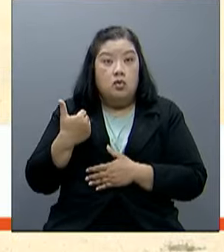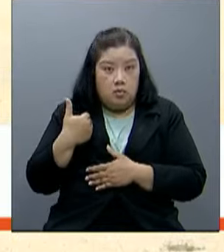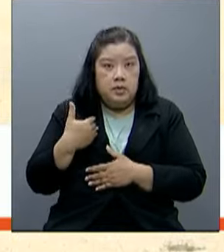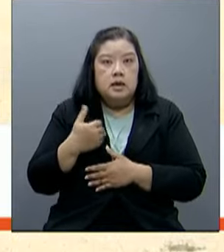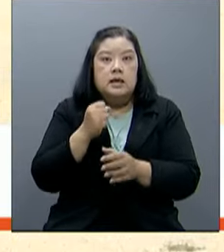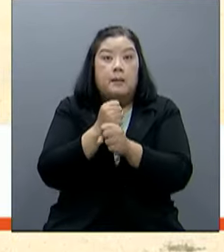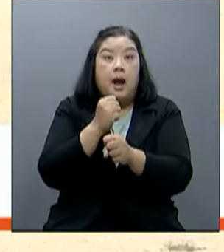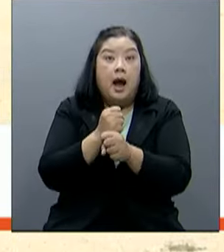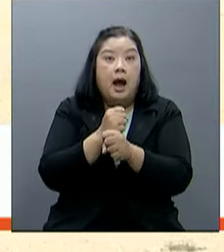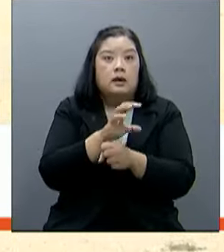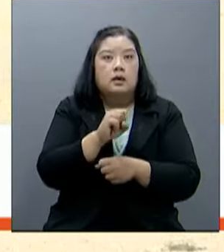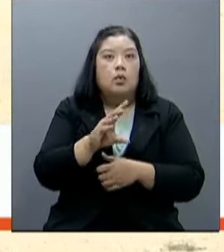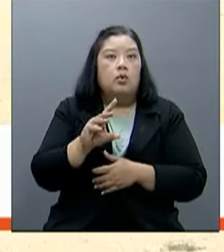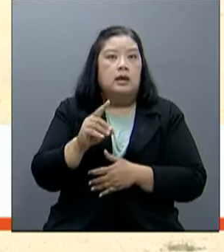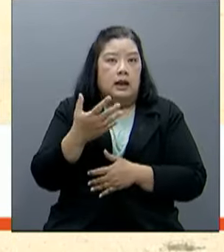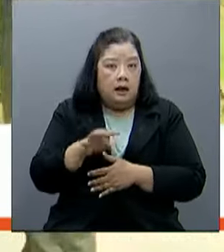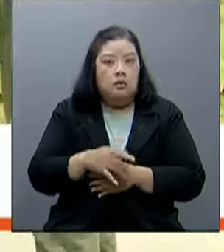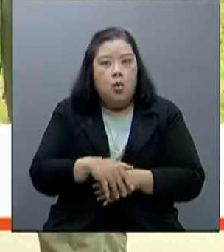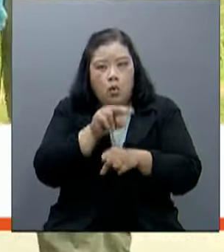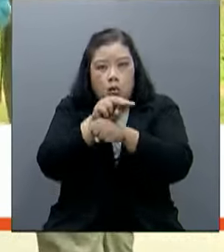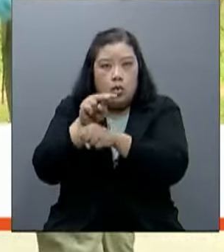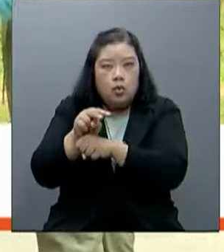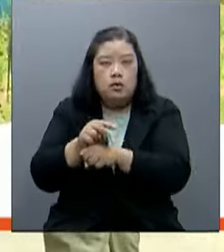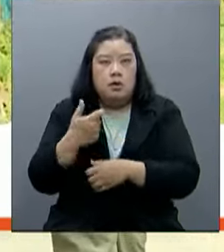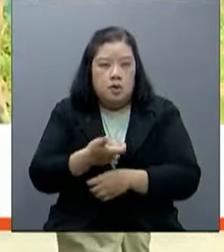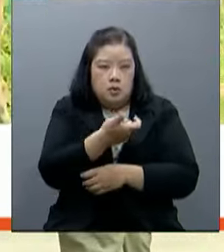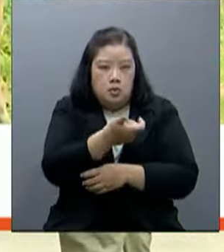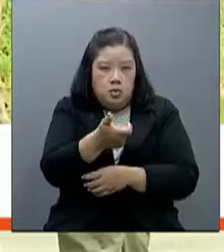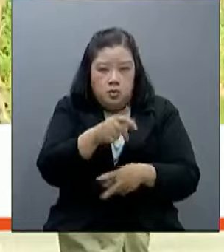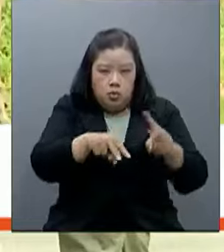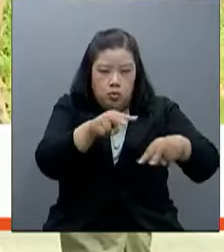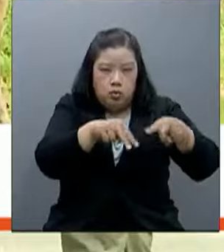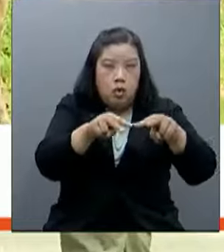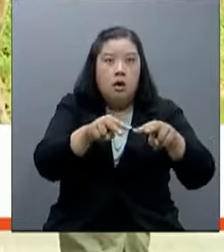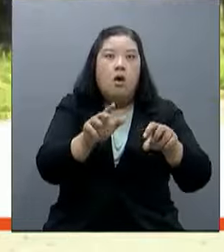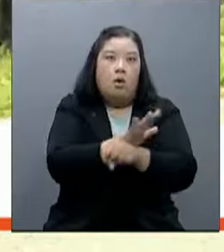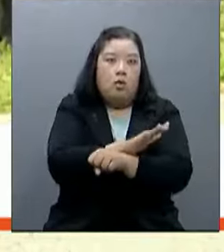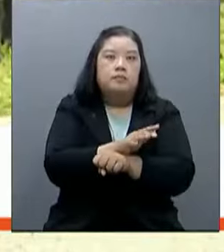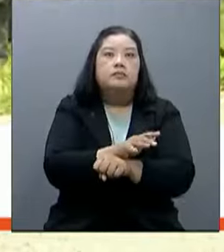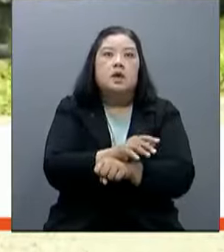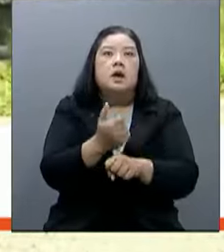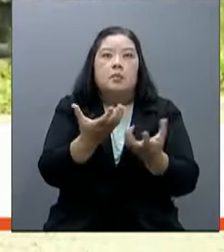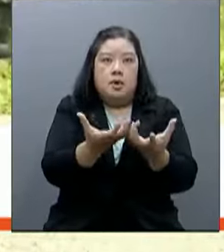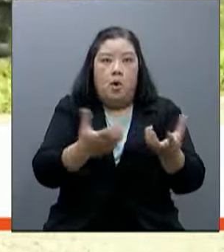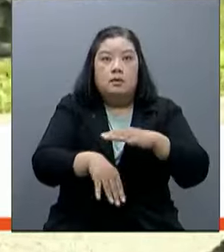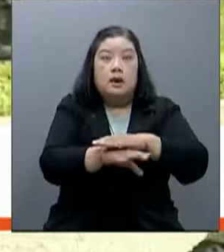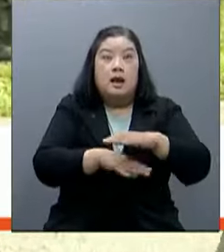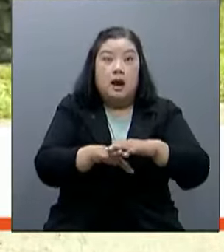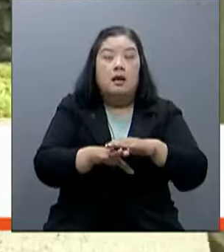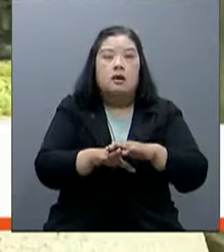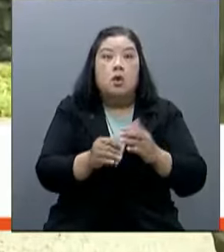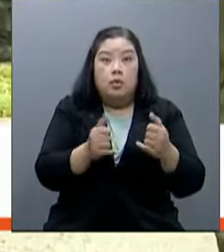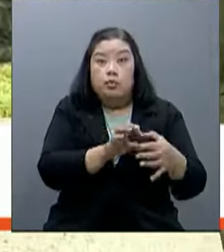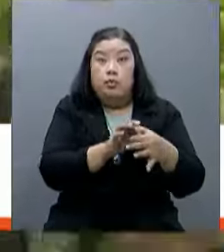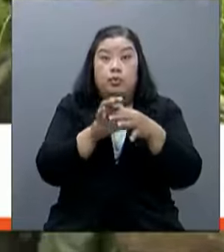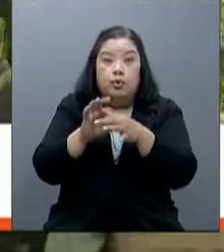ระเบิดนั้นได้เข้าตรวจสอบพื้นที่แบบเอ็กซเรย์อย่างละเอียดนะคะโดยการเข้าเก็บวัตถุพยานของเจ้าหน้าที่วันนี้จะขยายพื้น